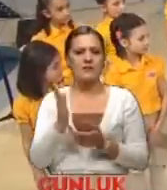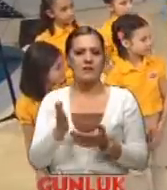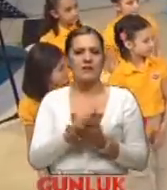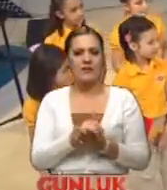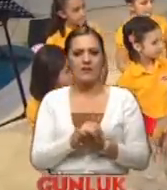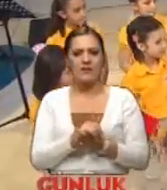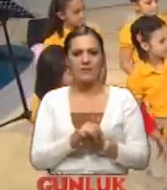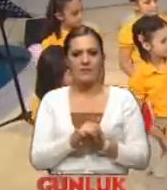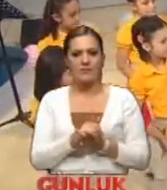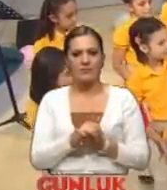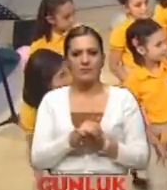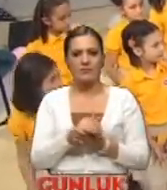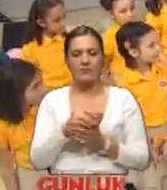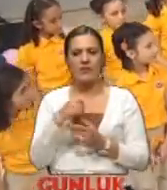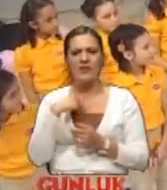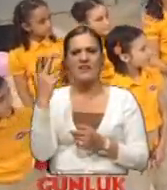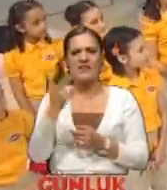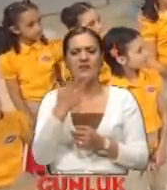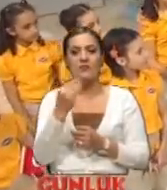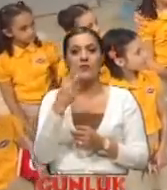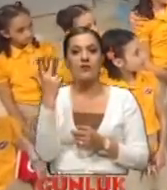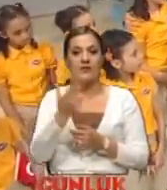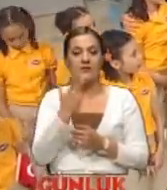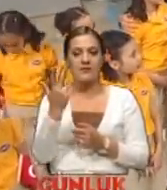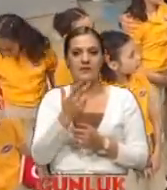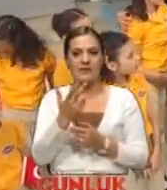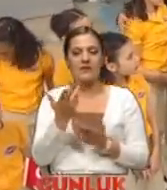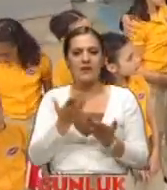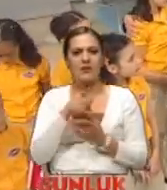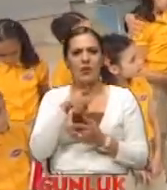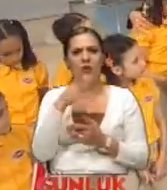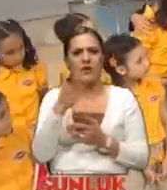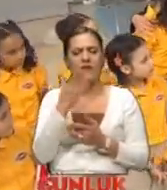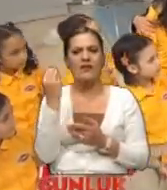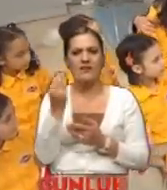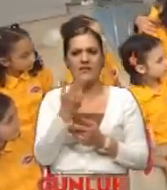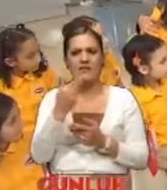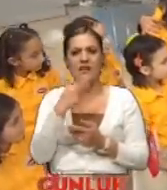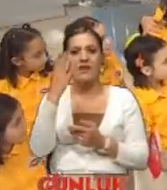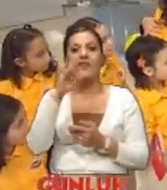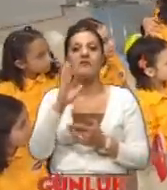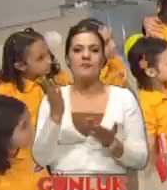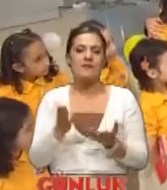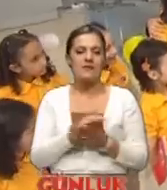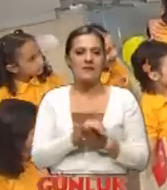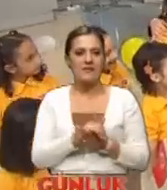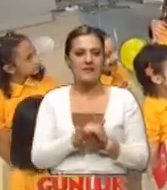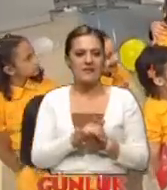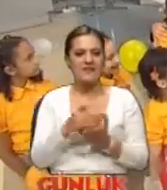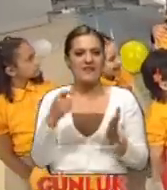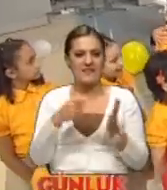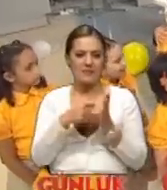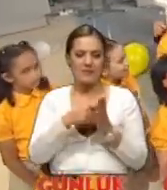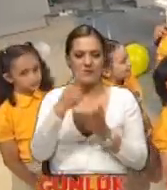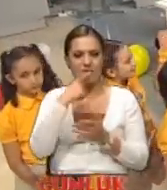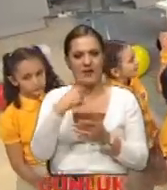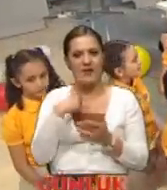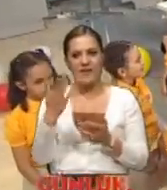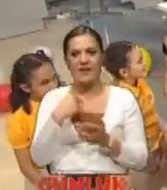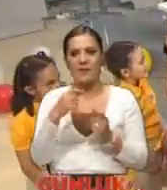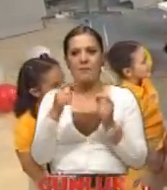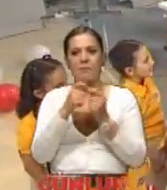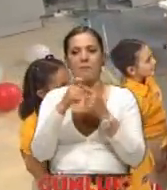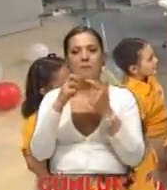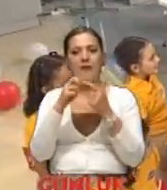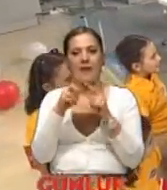mi? Ben hızlıca ama çok hızlı. Yani o kadar hızlı ki anlaşılmasın. İsimlerinizi söyleyin. Hadi ben geçeyim.